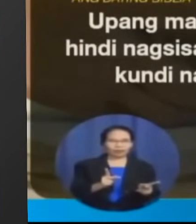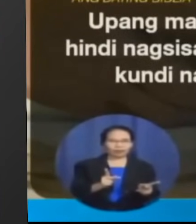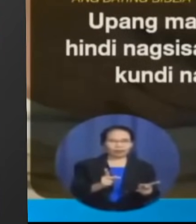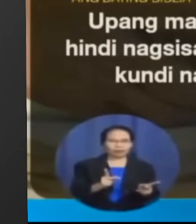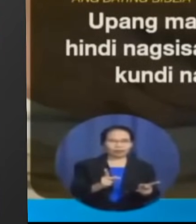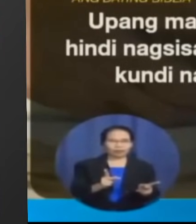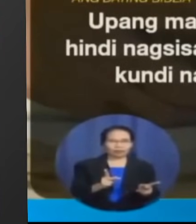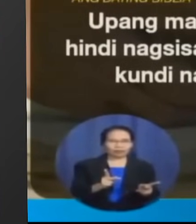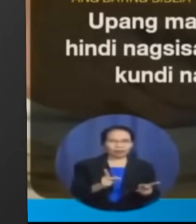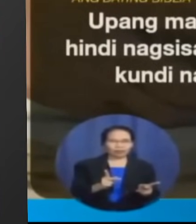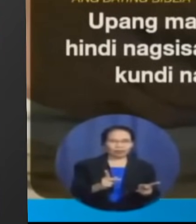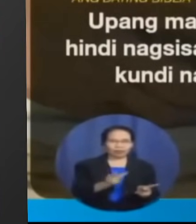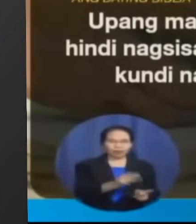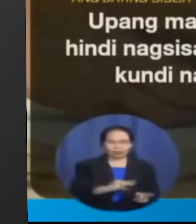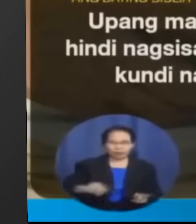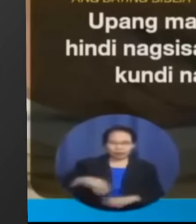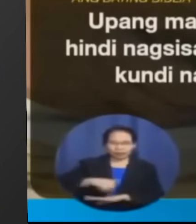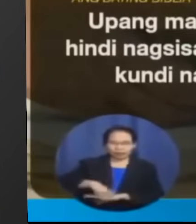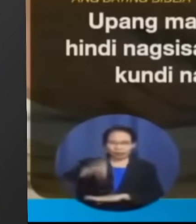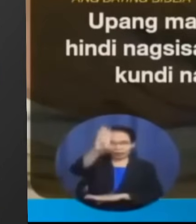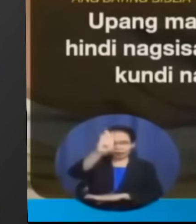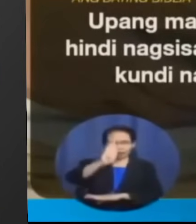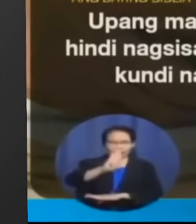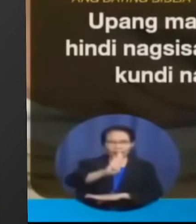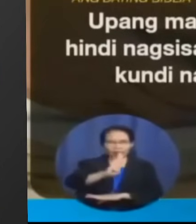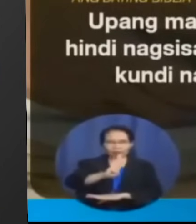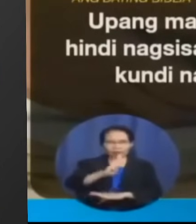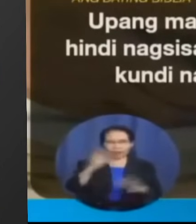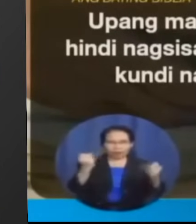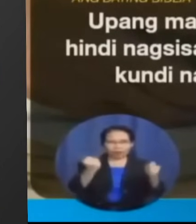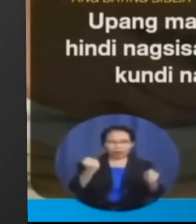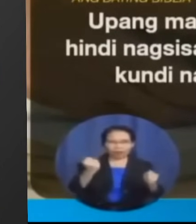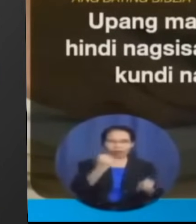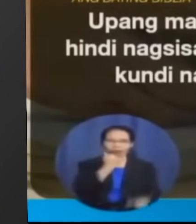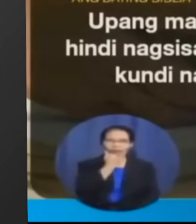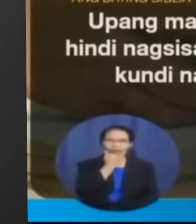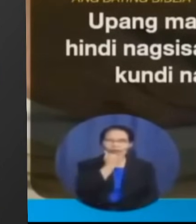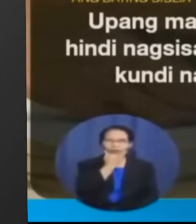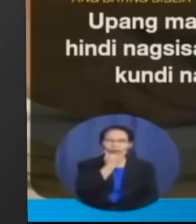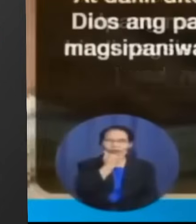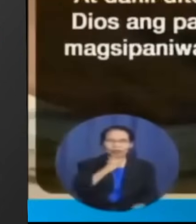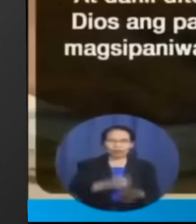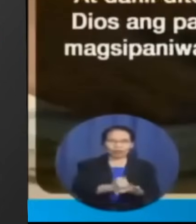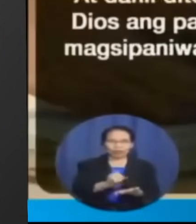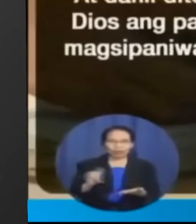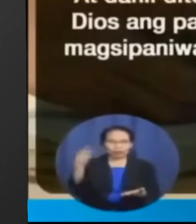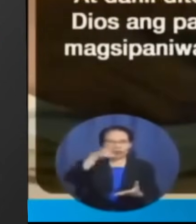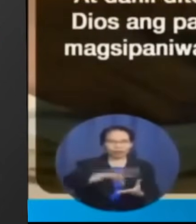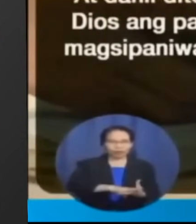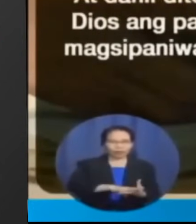pinadadala sa kanila ang paggawa ng kamalian upang magsipaniwala